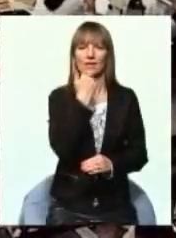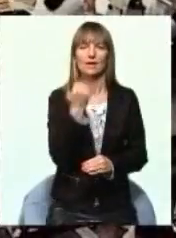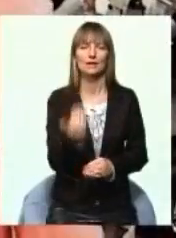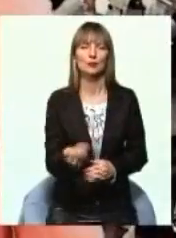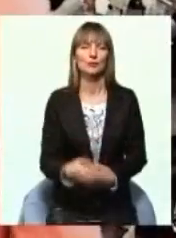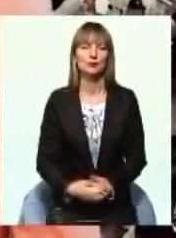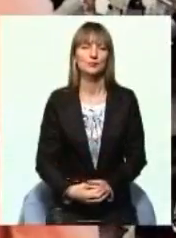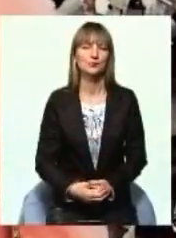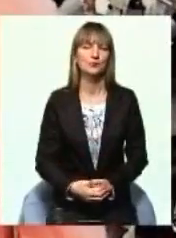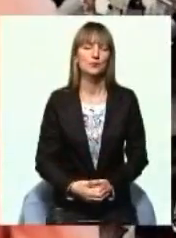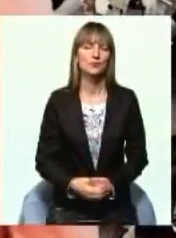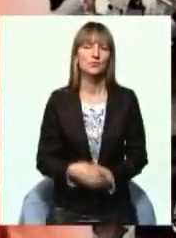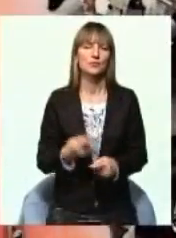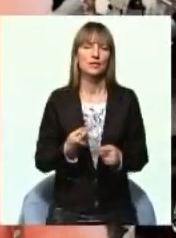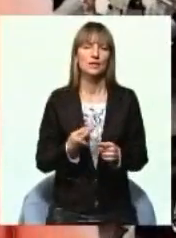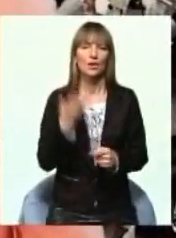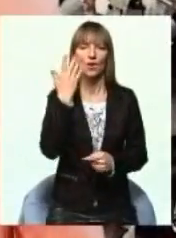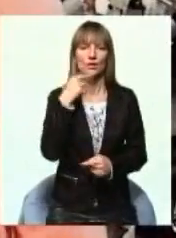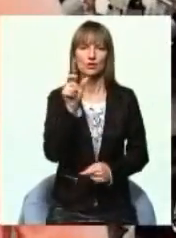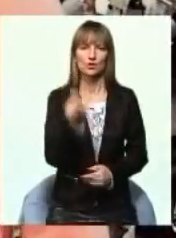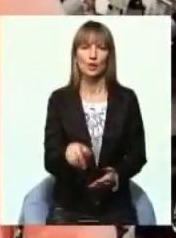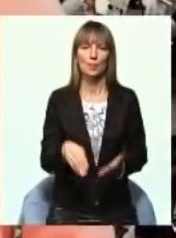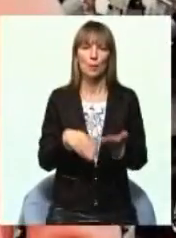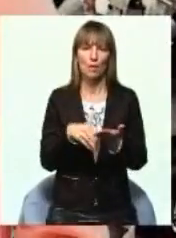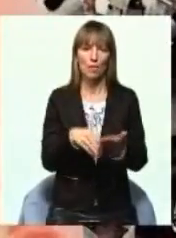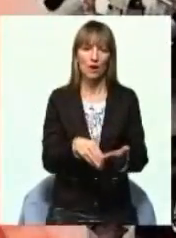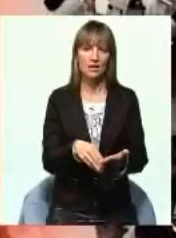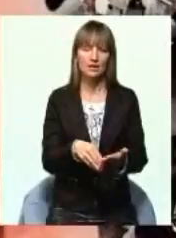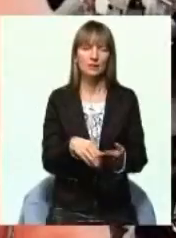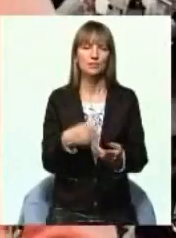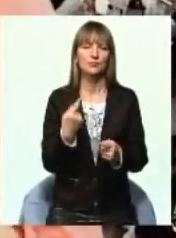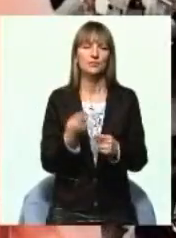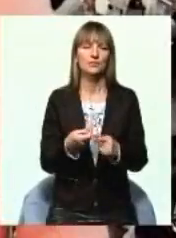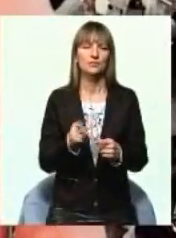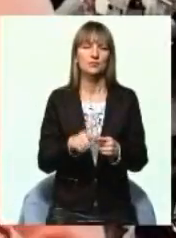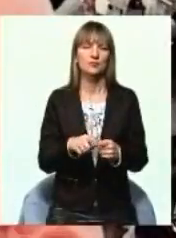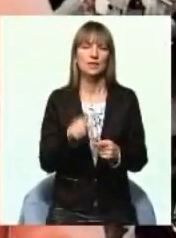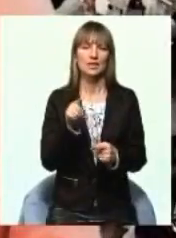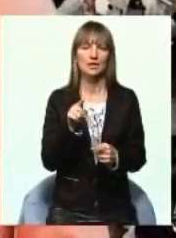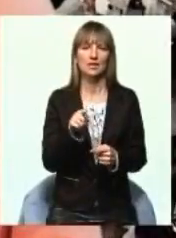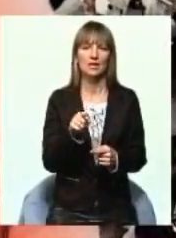благодарен. Когда человек помогает, это ты его